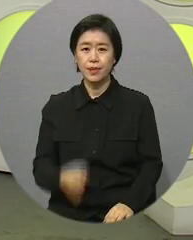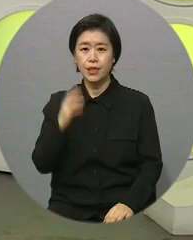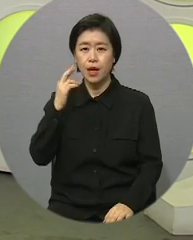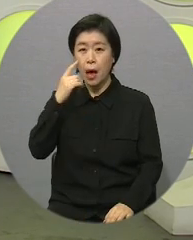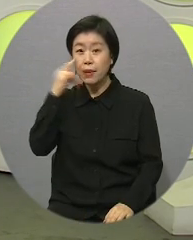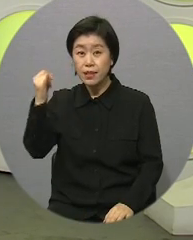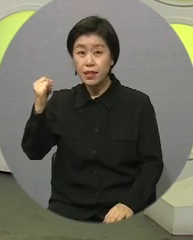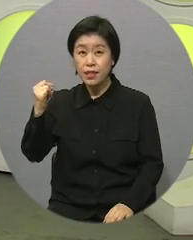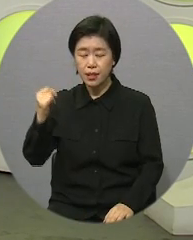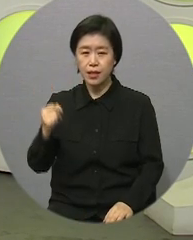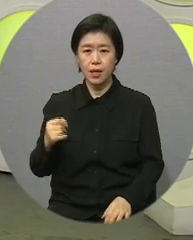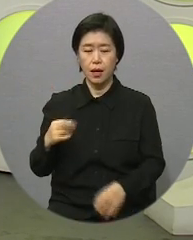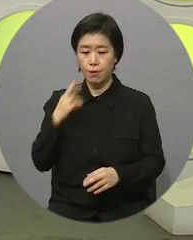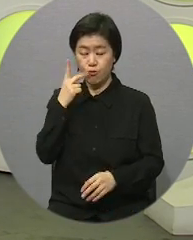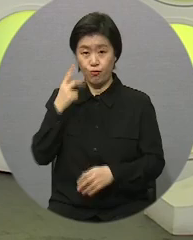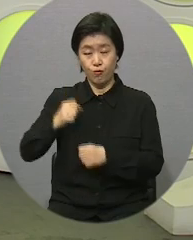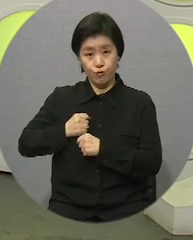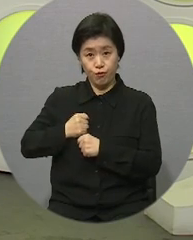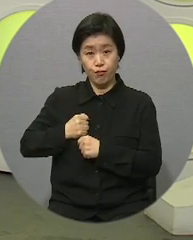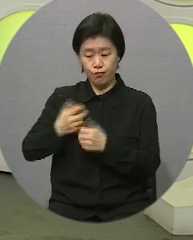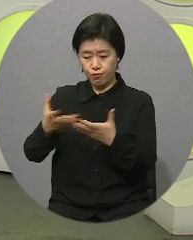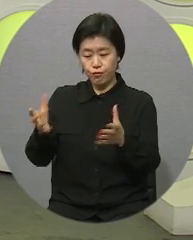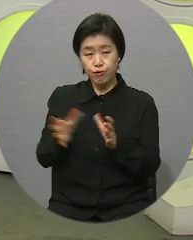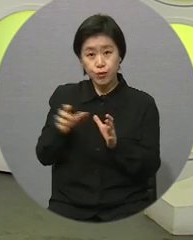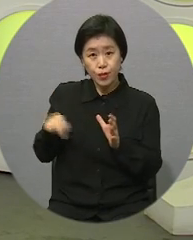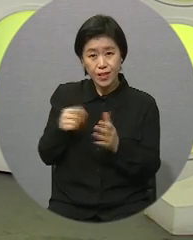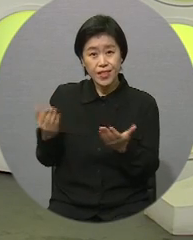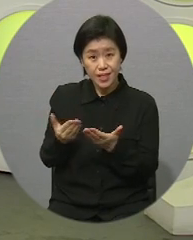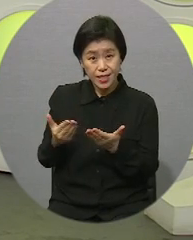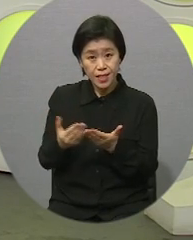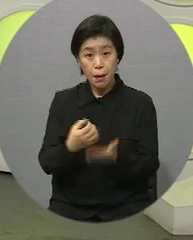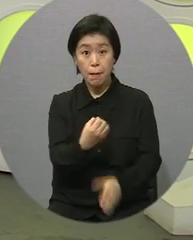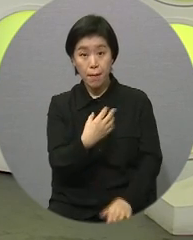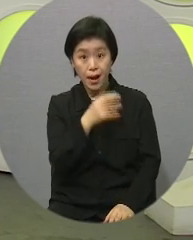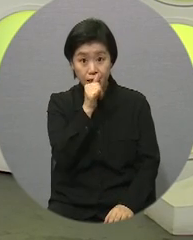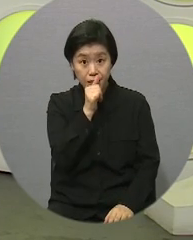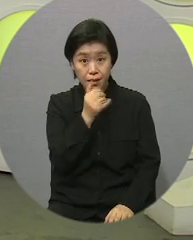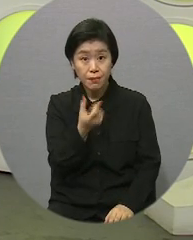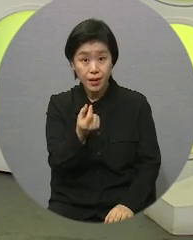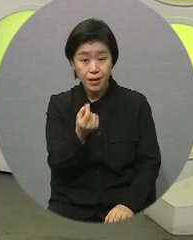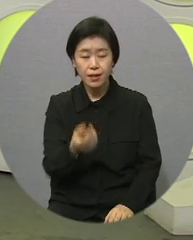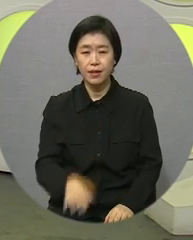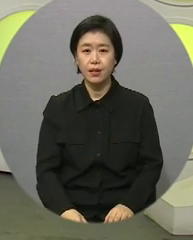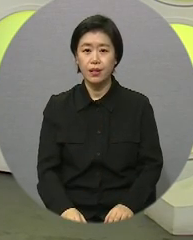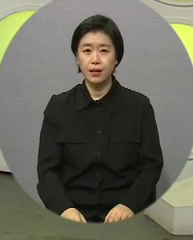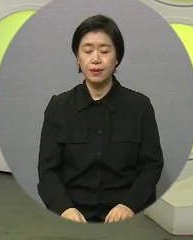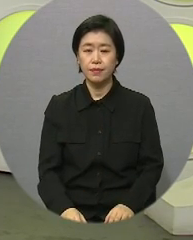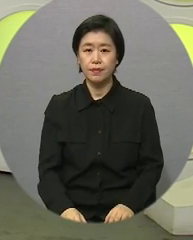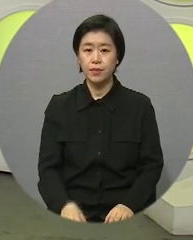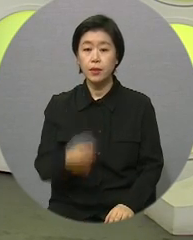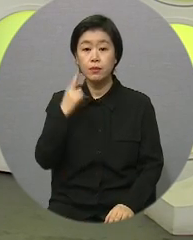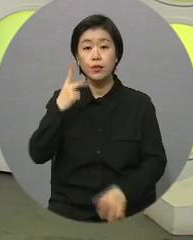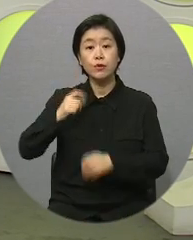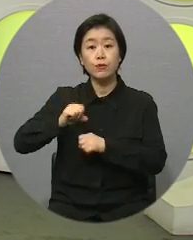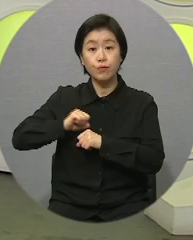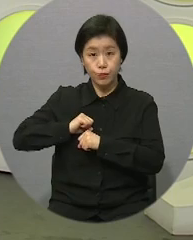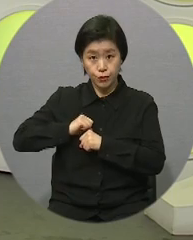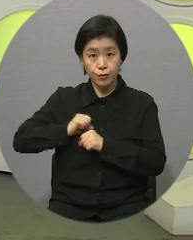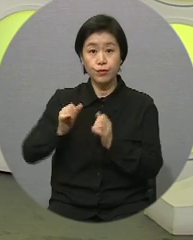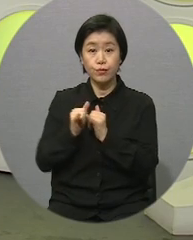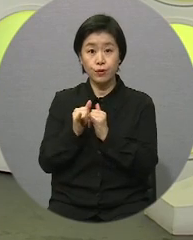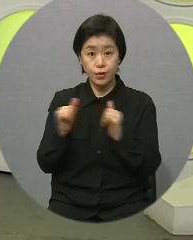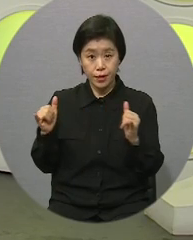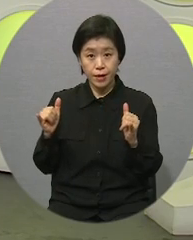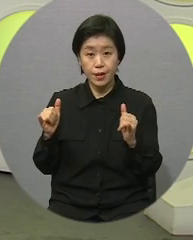네 미군부대에서 어떤을 어께 하셨나요 어머님이 이제 카투사 스낵 바라고음 미군부대에